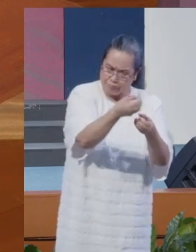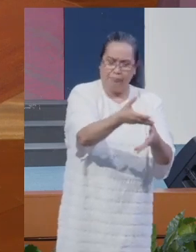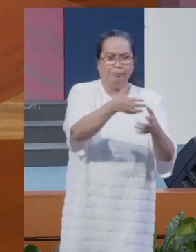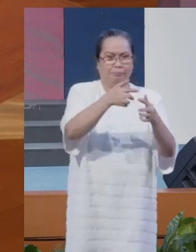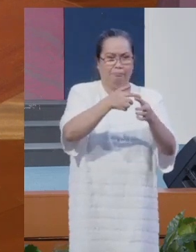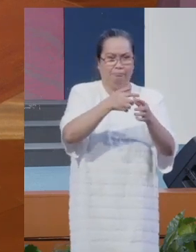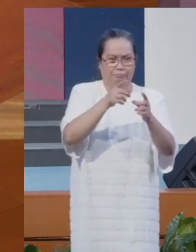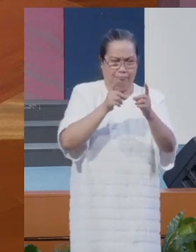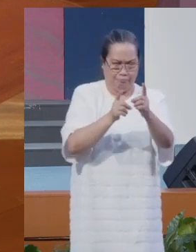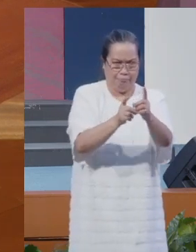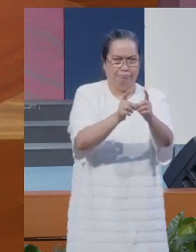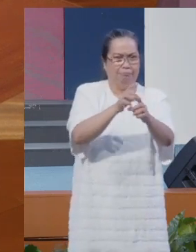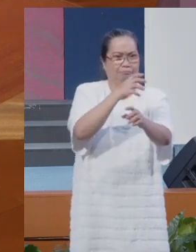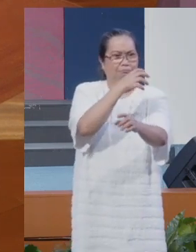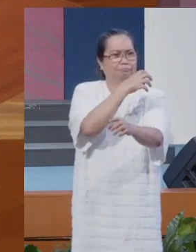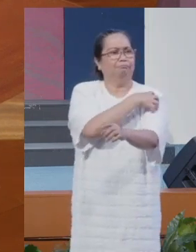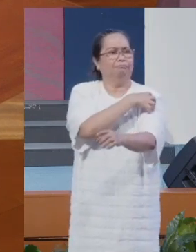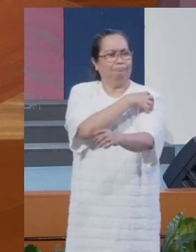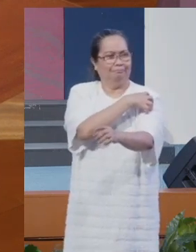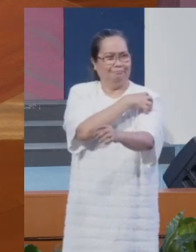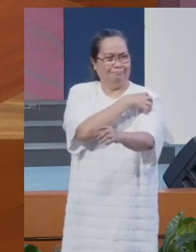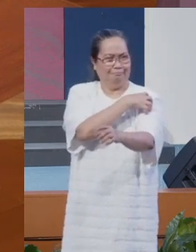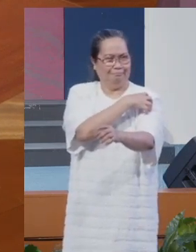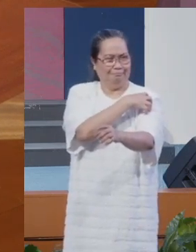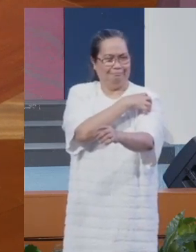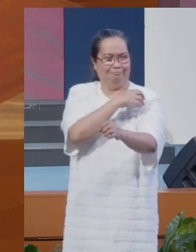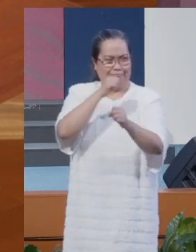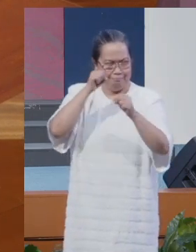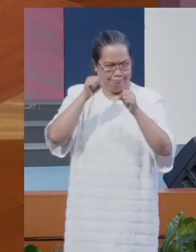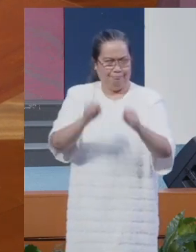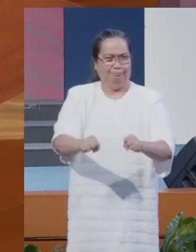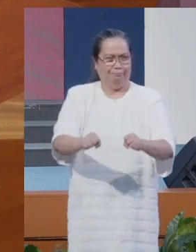mga disipulo ng kapangyarihan na